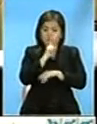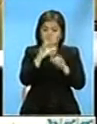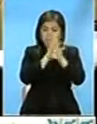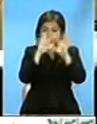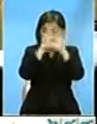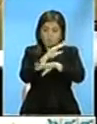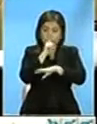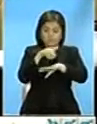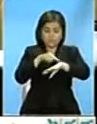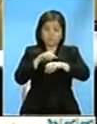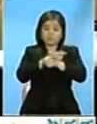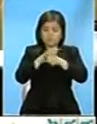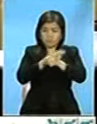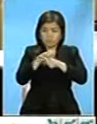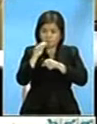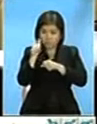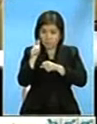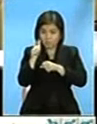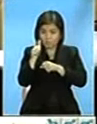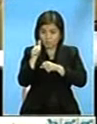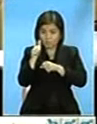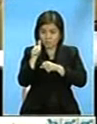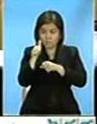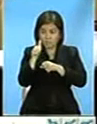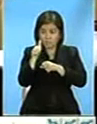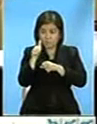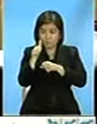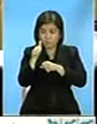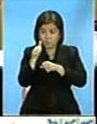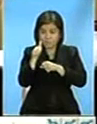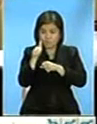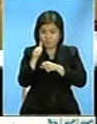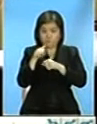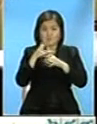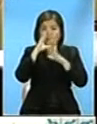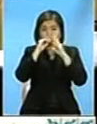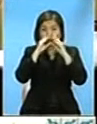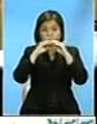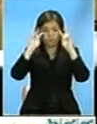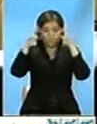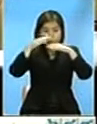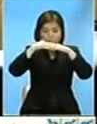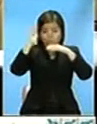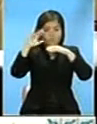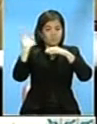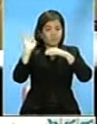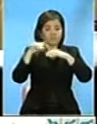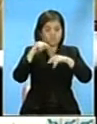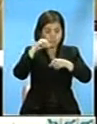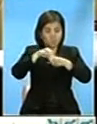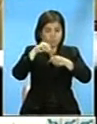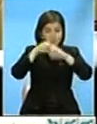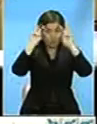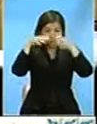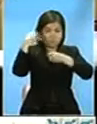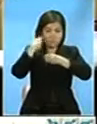าท่านสมควรแล้วมั้งฮะนะครับก็อย่าไปไกลมากนักเลยเอาที่อยู่ในประเด็นเนี่ยก็ใช้เ